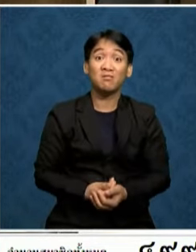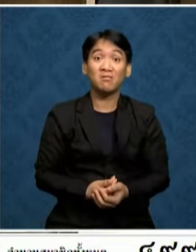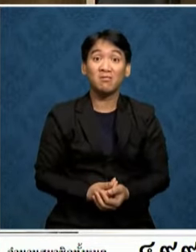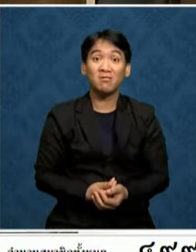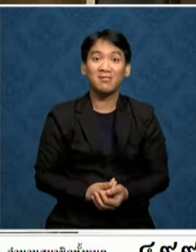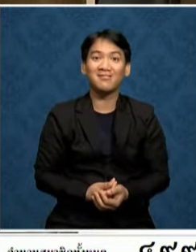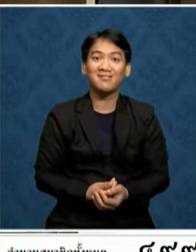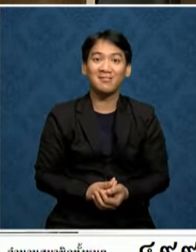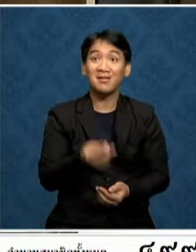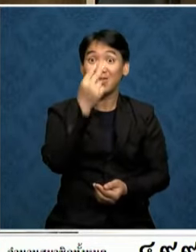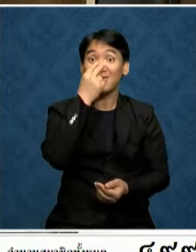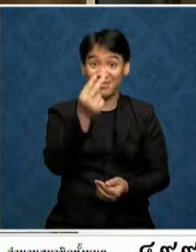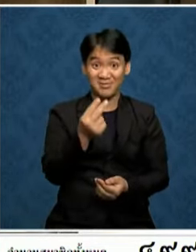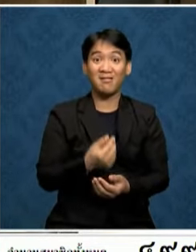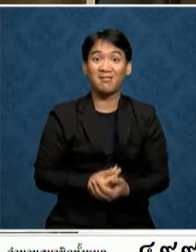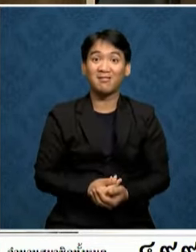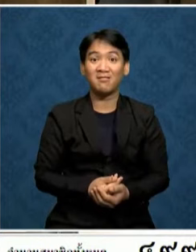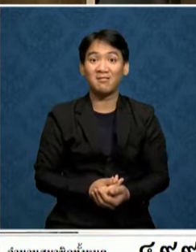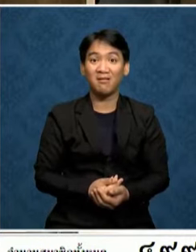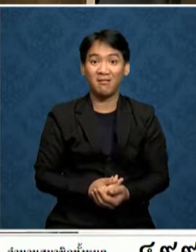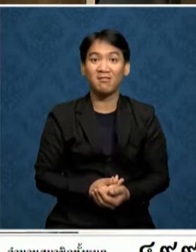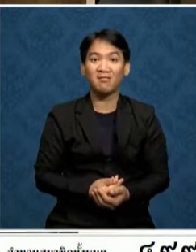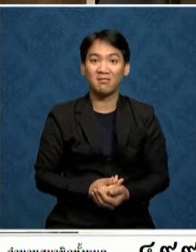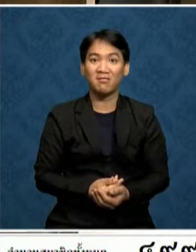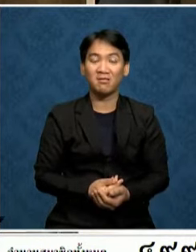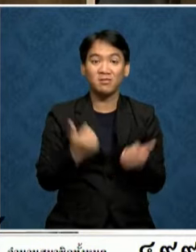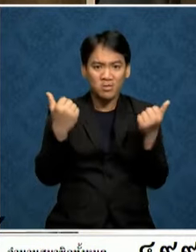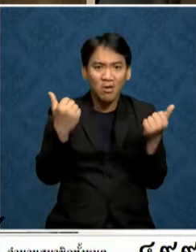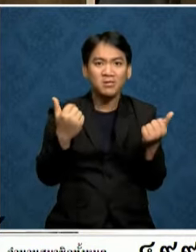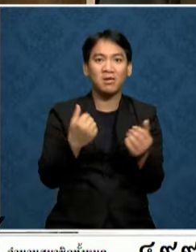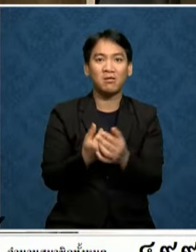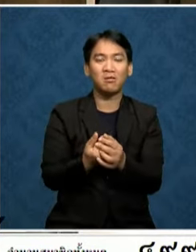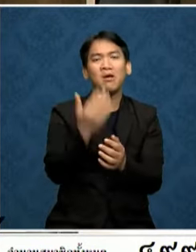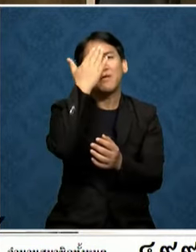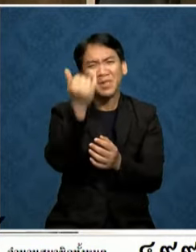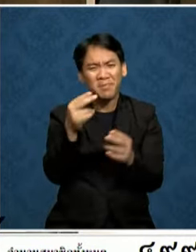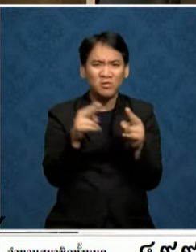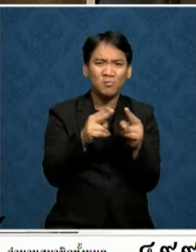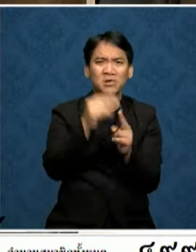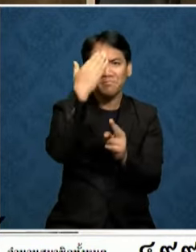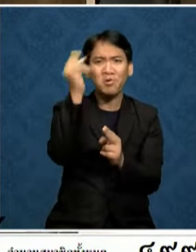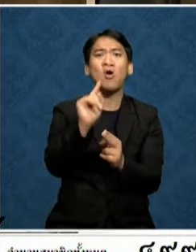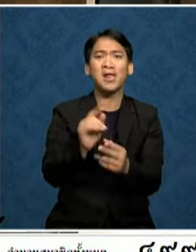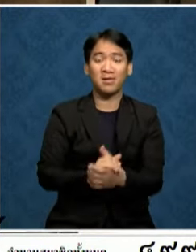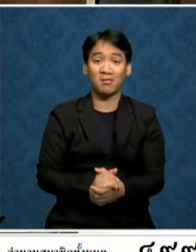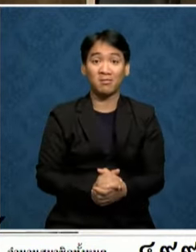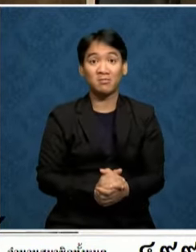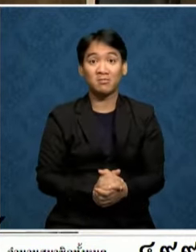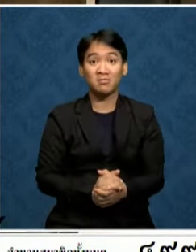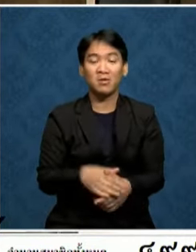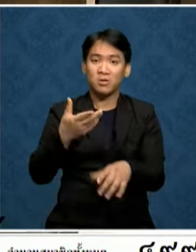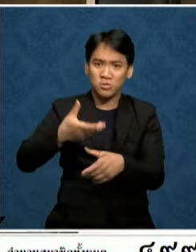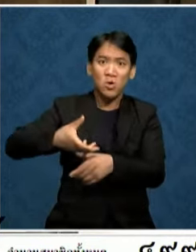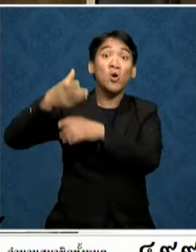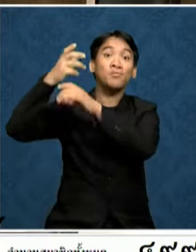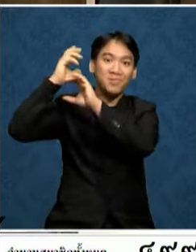ดิฉันก็เห็นคดีมันเยอะอยู่แล้วนะคะเราจะทำยังไงว่าต้นเหตุมันเกิดจากอะไรที่คดีมันเกิดขึ้นเยอะเพราะจากอะไรก็ย้อนพฉันบอก